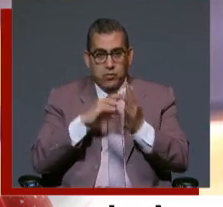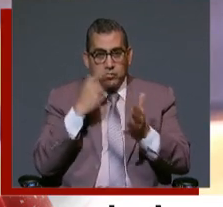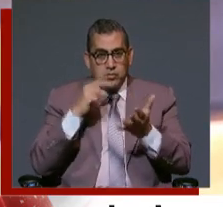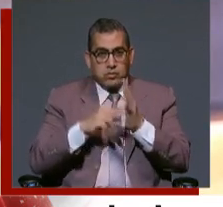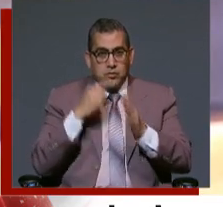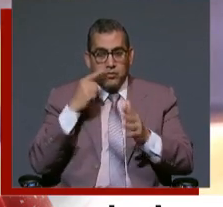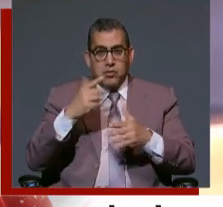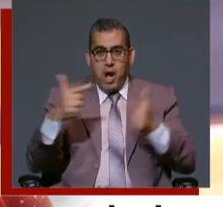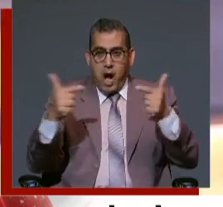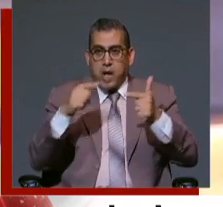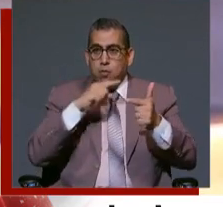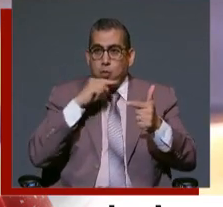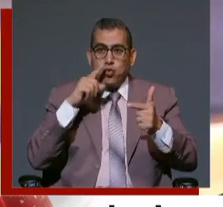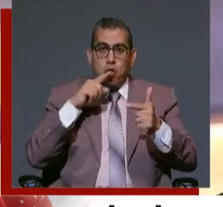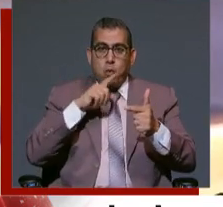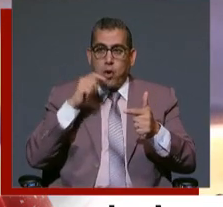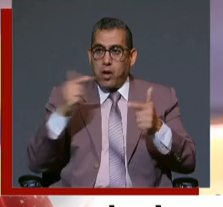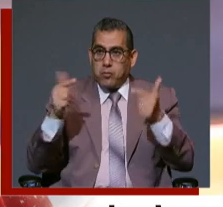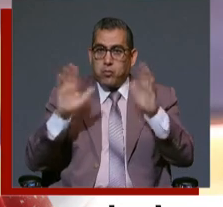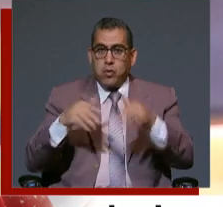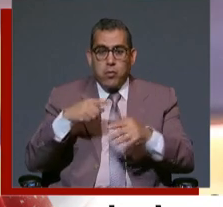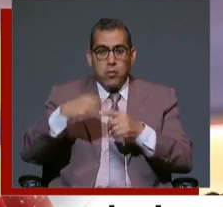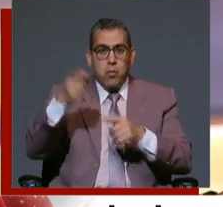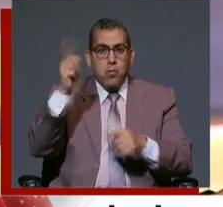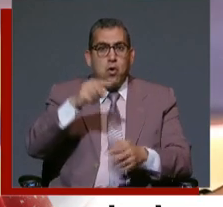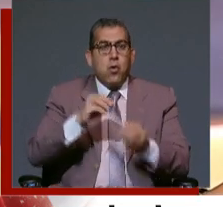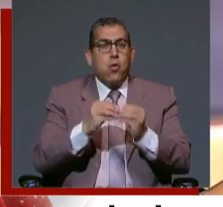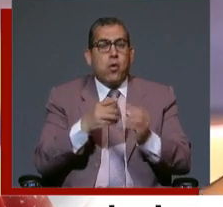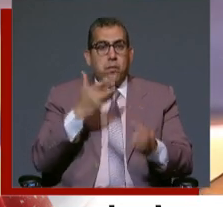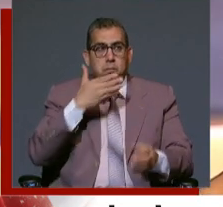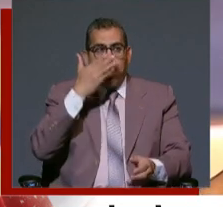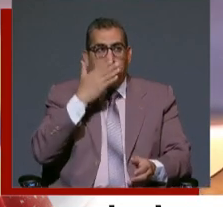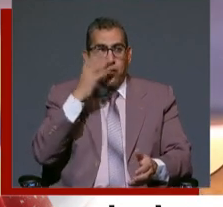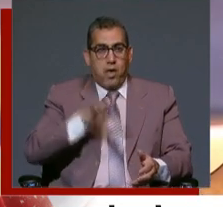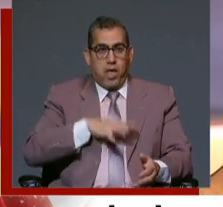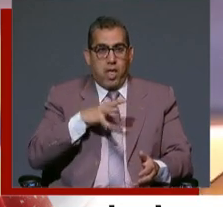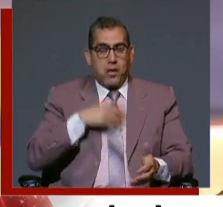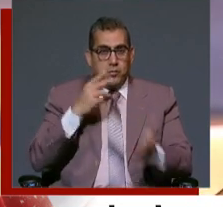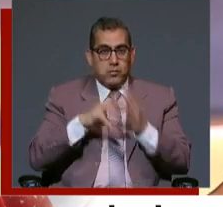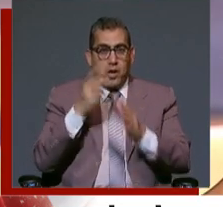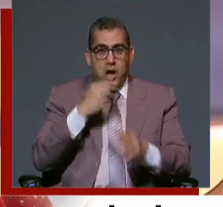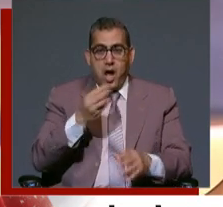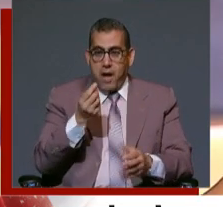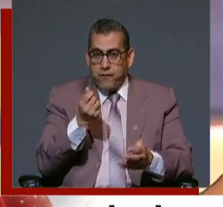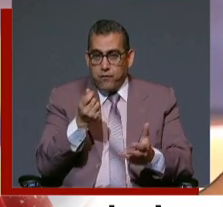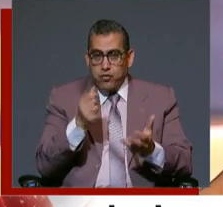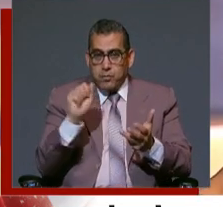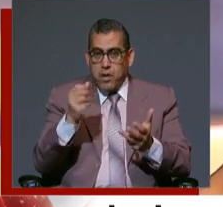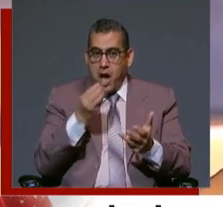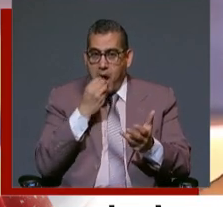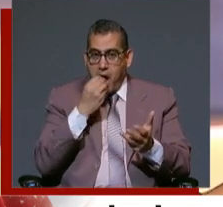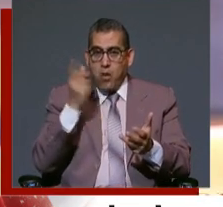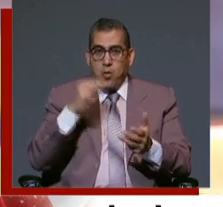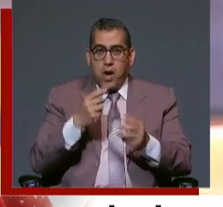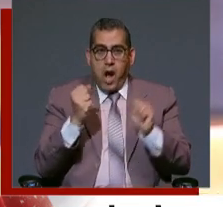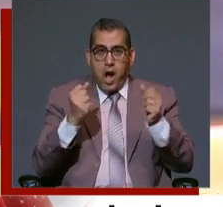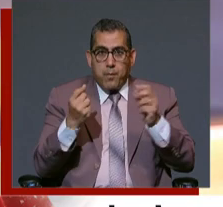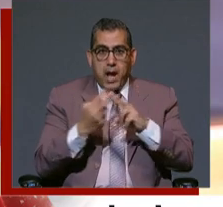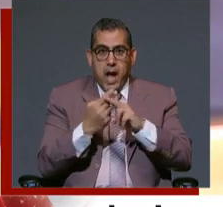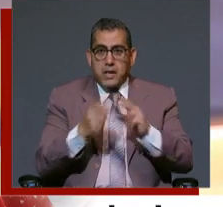الدائرة، ما حدش عارف حاجة الدنيا هتنتهي على فين. أيضا مازالت أسعار الغذاء وأسعار الطاقة عالية،